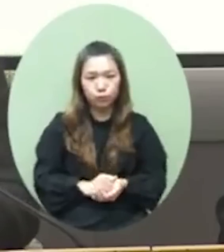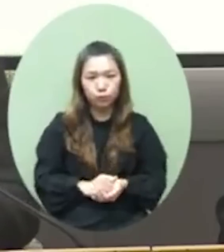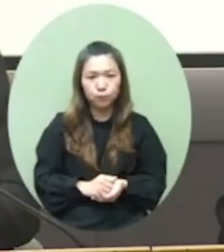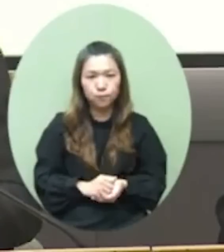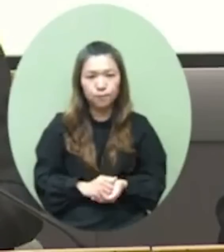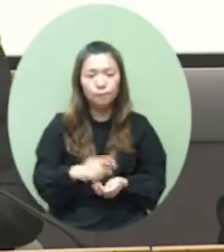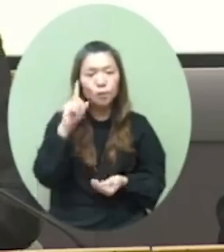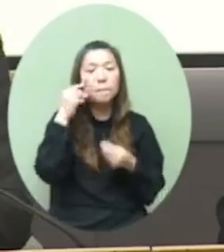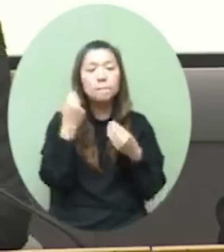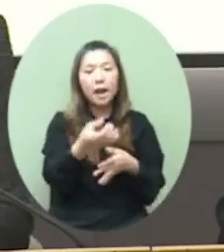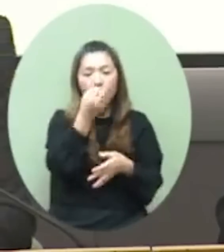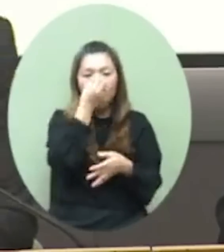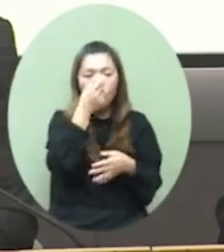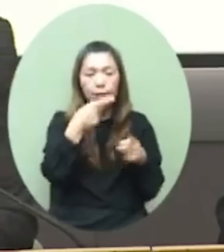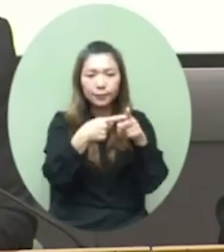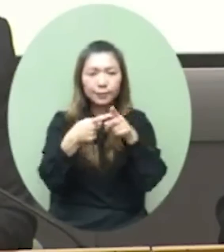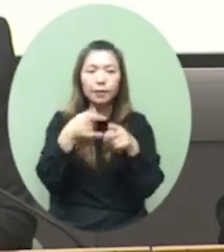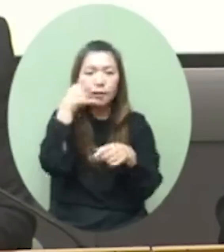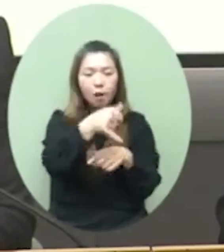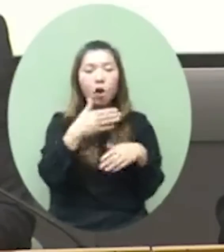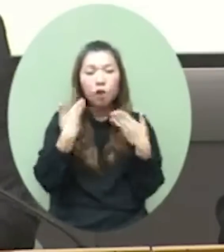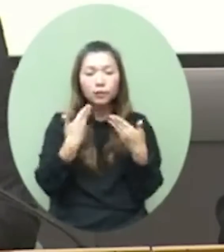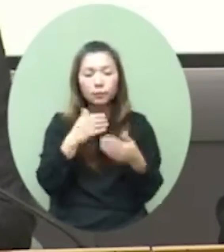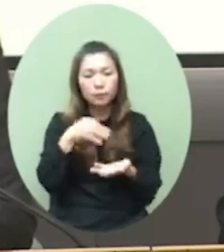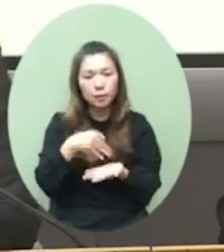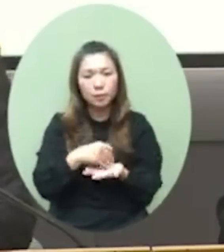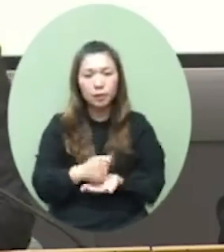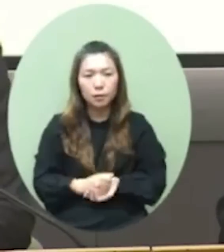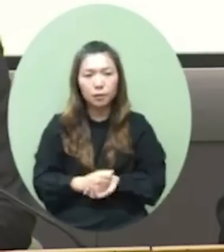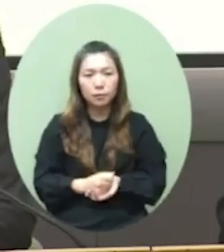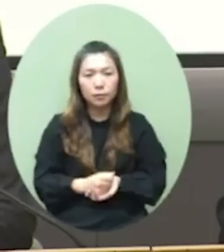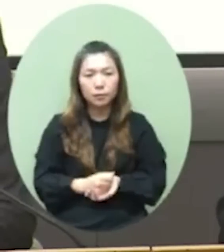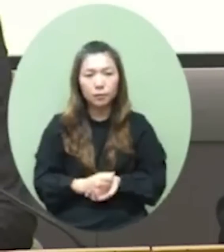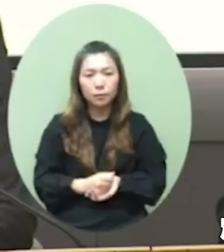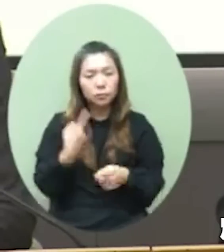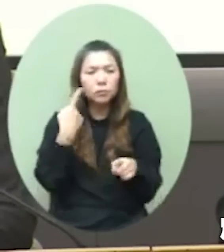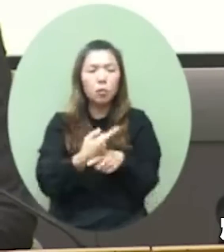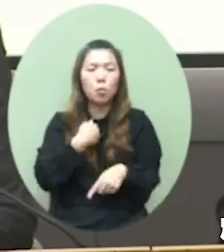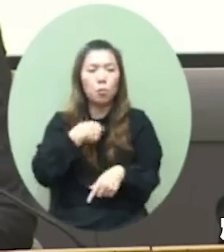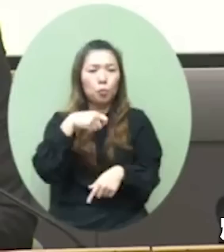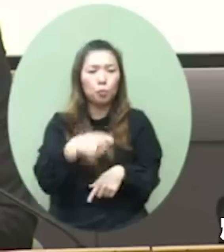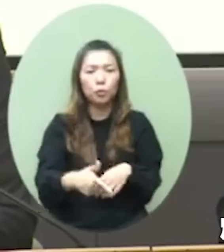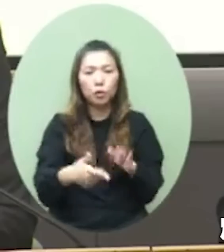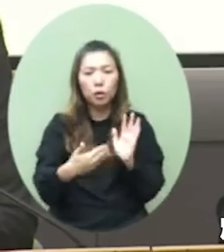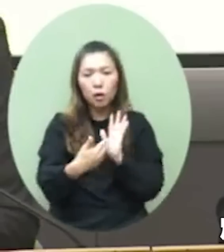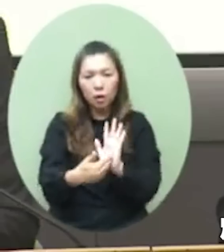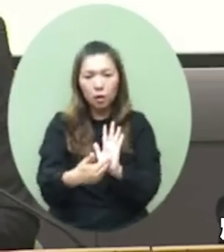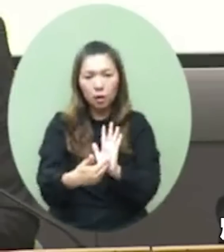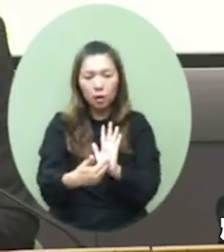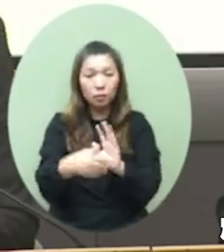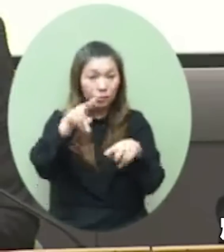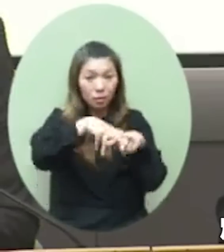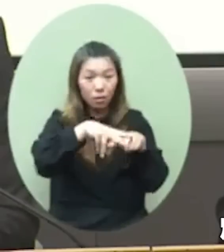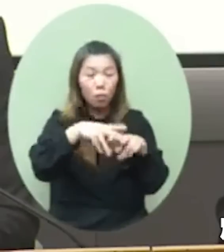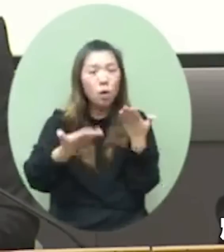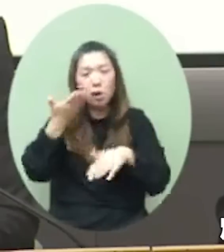如果唔系香港人，又有冇得一齐30蚊睇戏啊？ 即上边我哋唔会抗拒，譬如唔好话内地嚟，